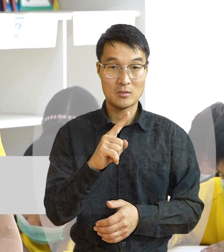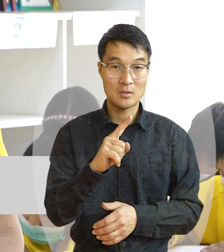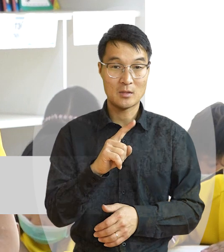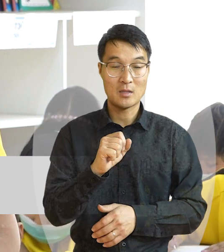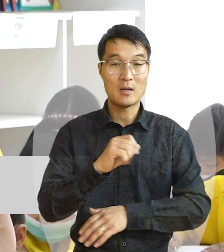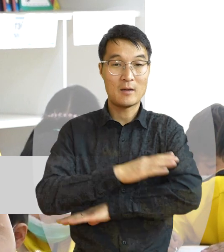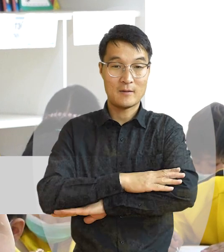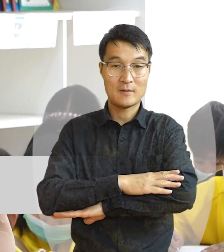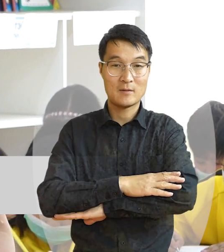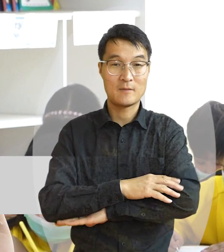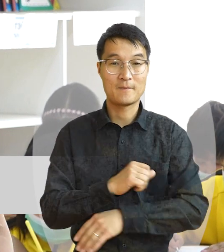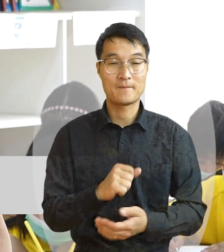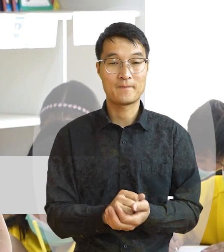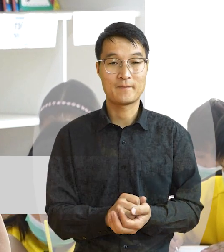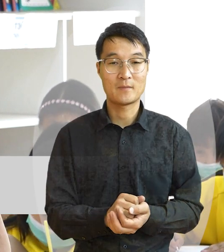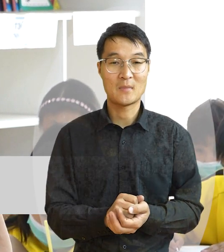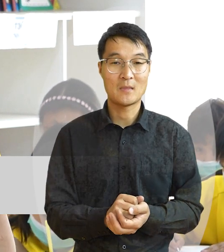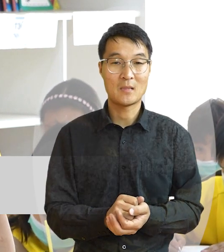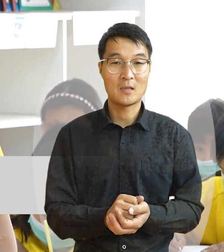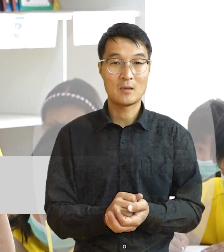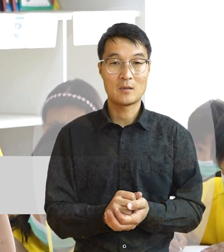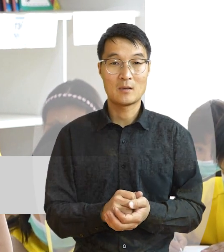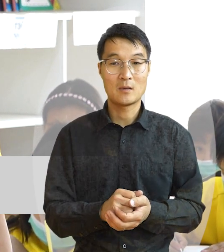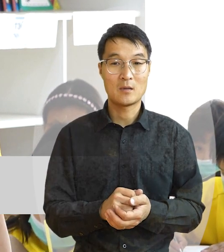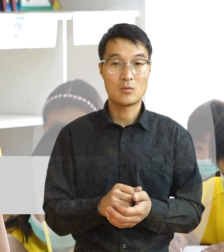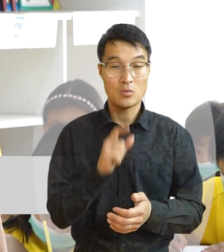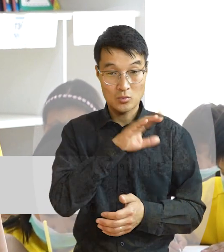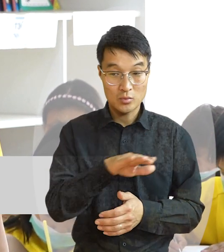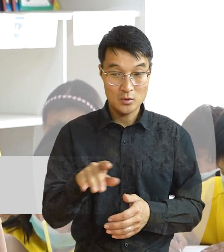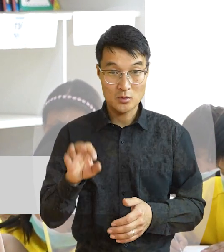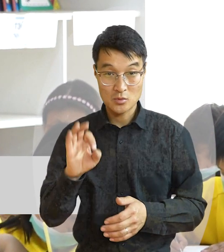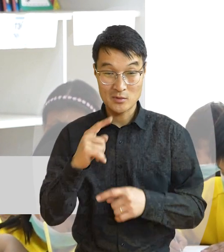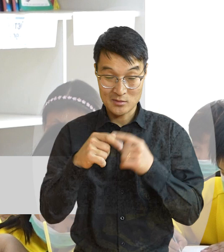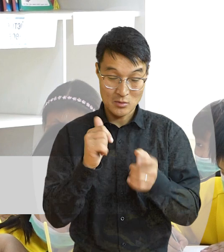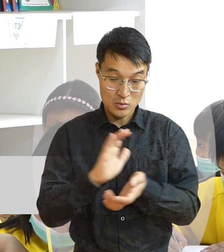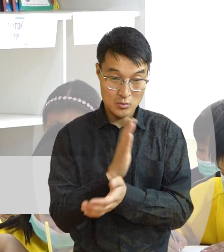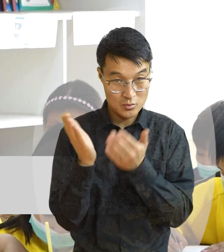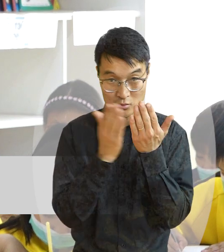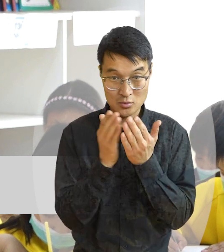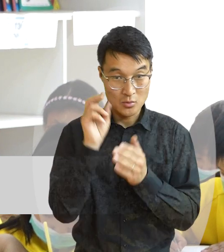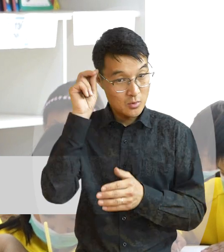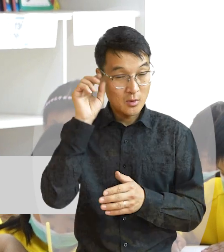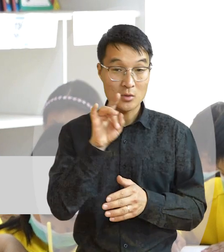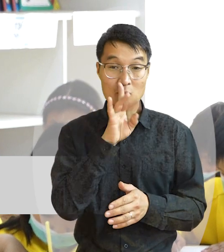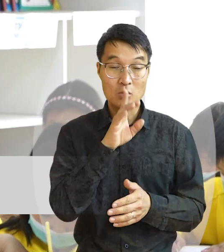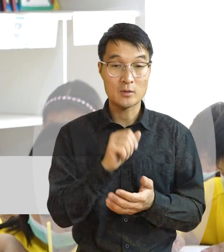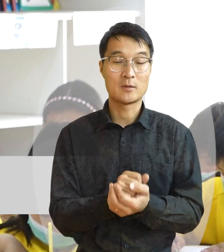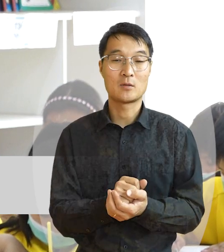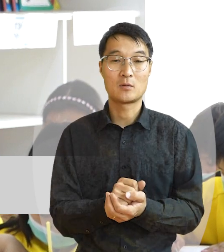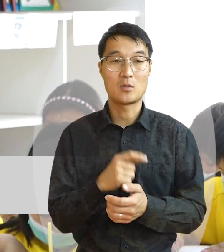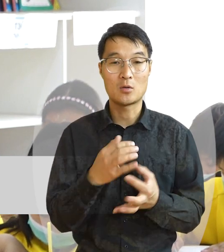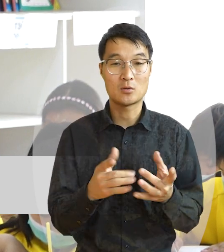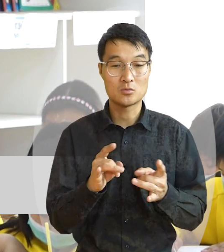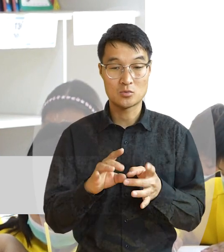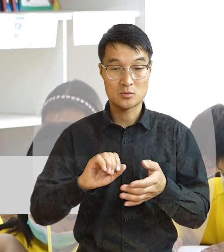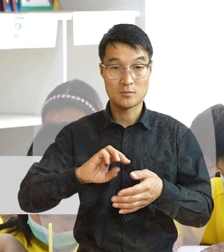байгаа. Түүнээс гадна Төв Номын сангаас зохион байгуулсан цахим уншлаханд бол 100% хамрагдсан. За, тэгэхээр Төв Номын сангаас зохион